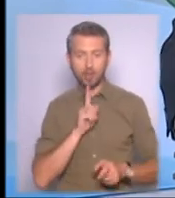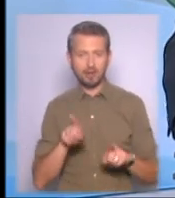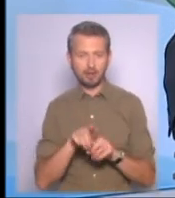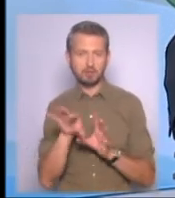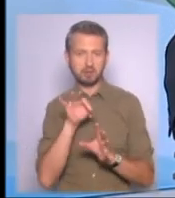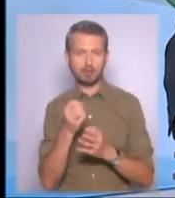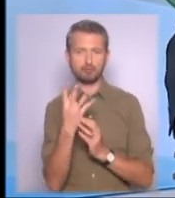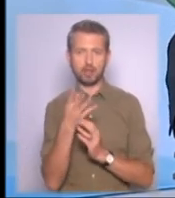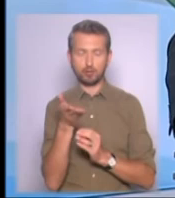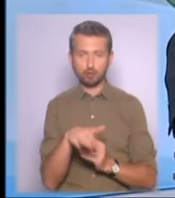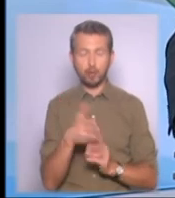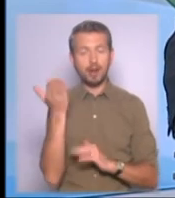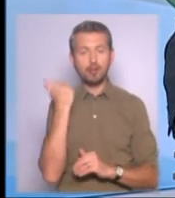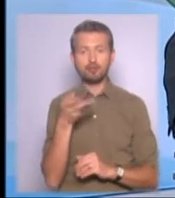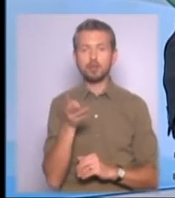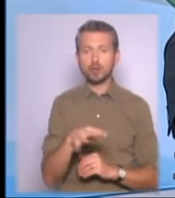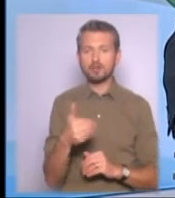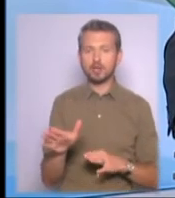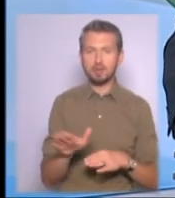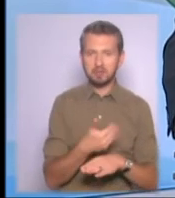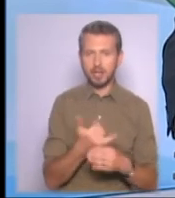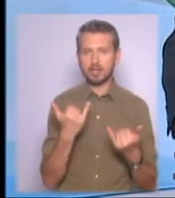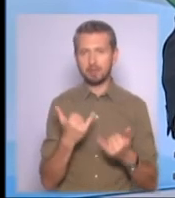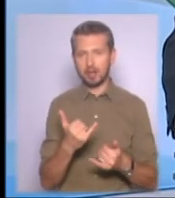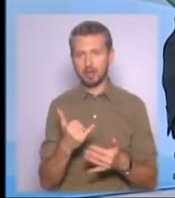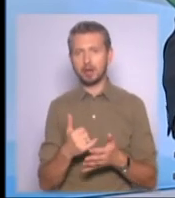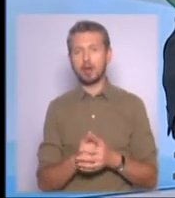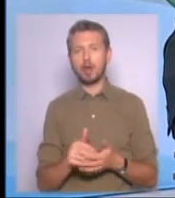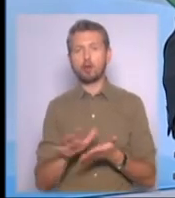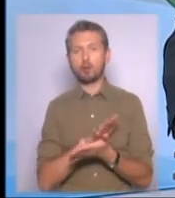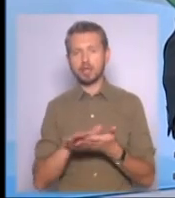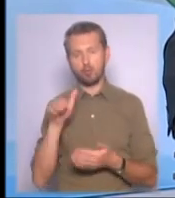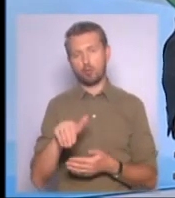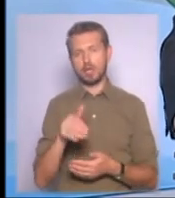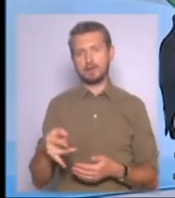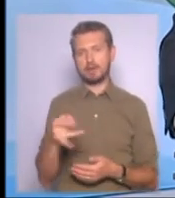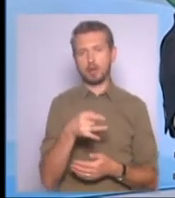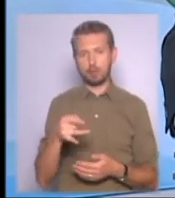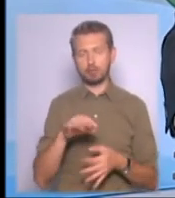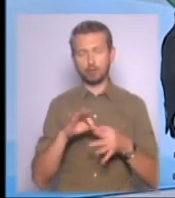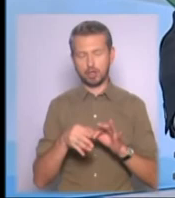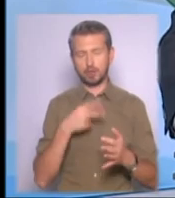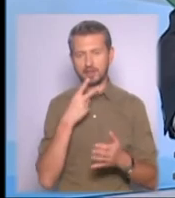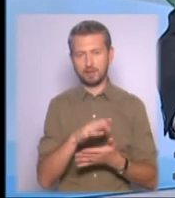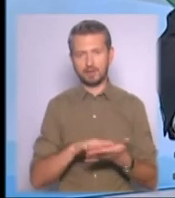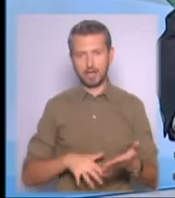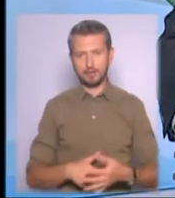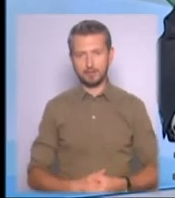14. Раніше 4 вже прибрали, тепер від заправок нелегалів розчищають Подільський район. Подробиці далі в сюжеті.